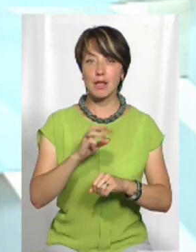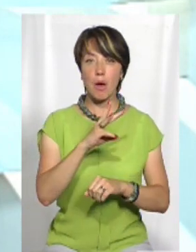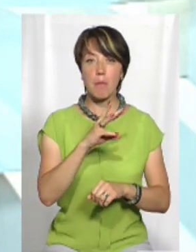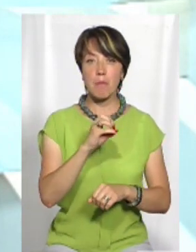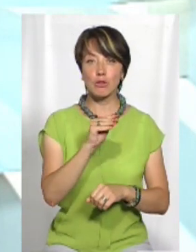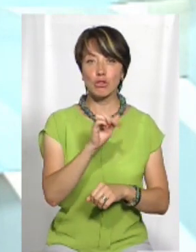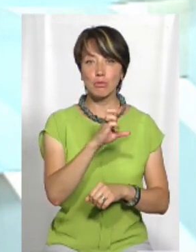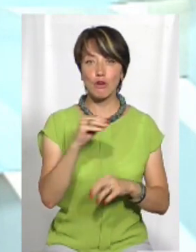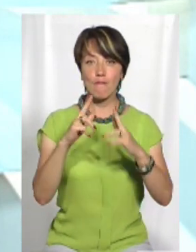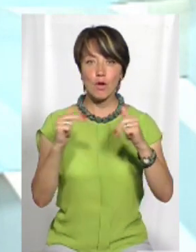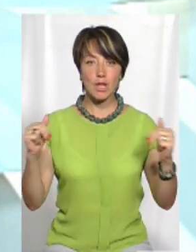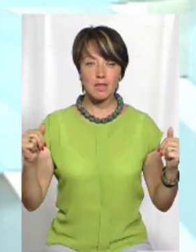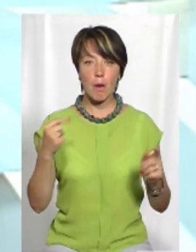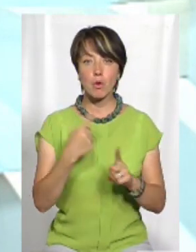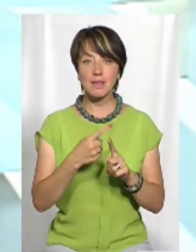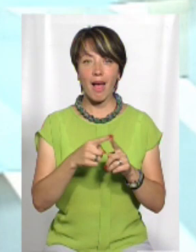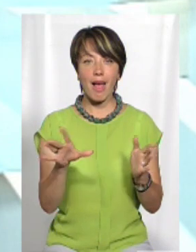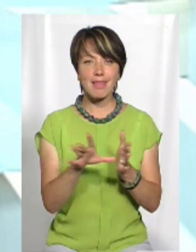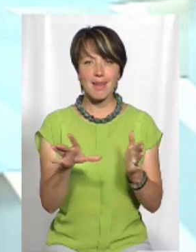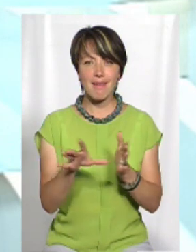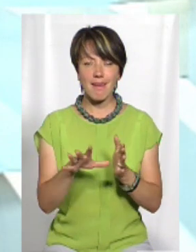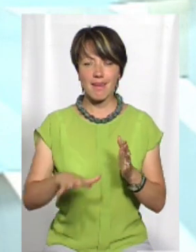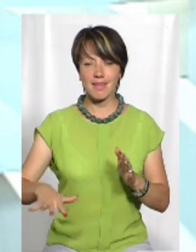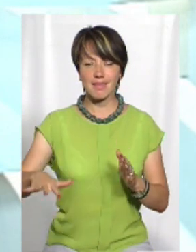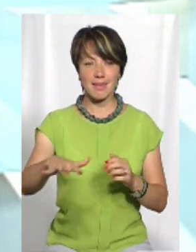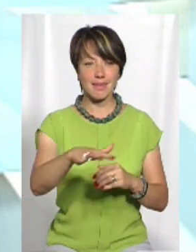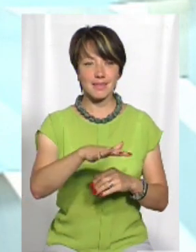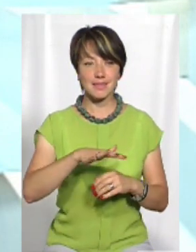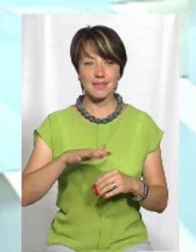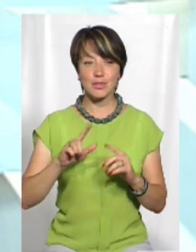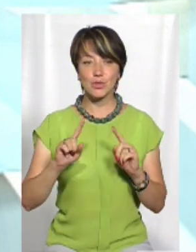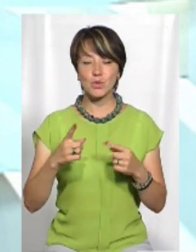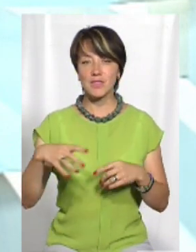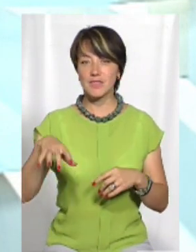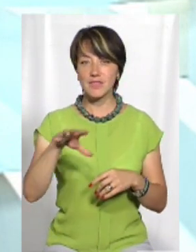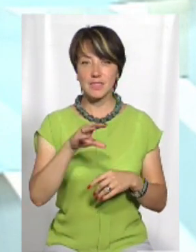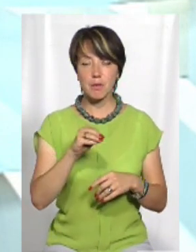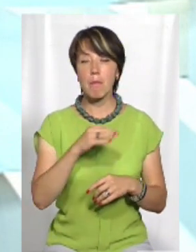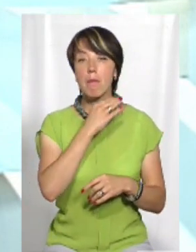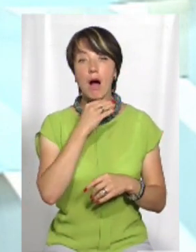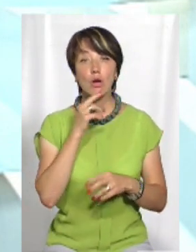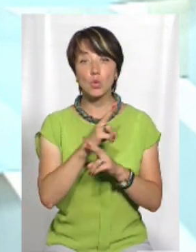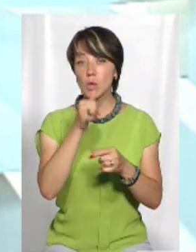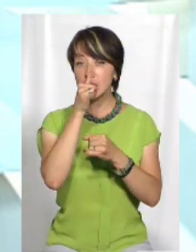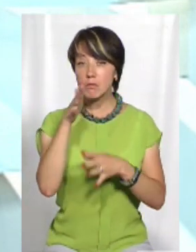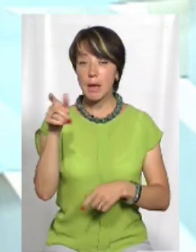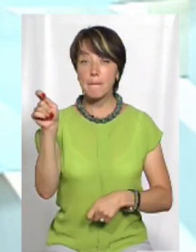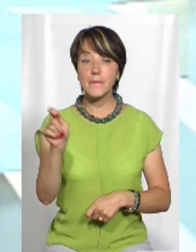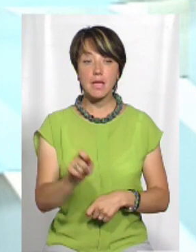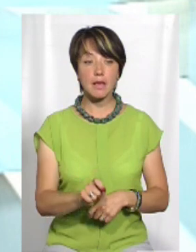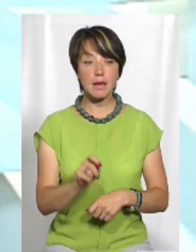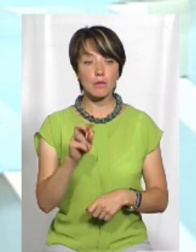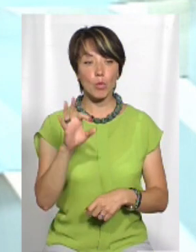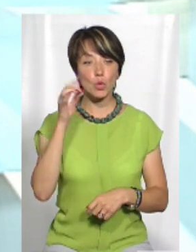потужна, позитивна аура, енергетика. Це дійсно дуже всіх. Багато хто не зміг приїхати, тому